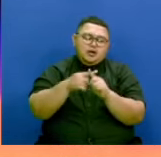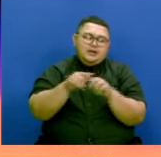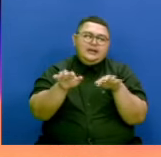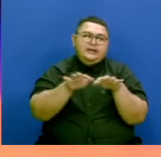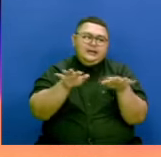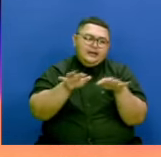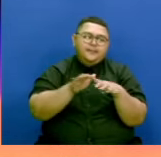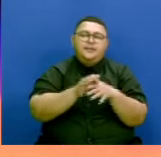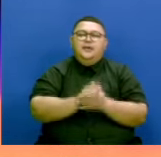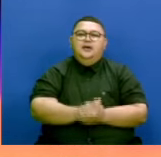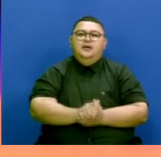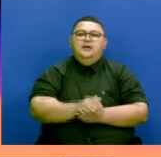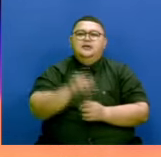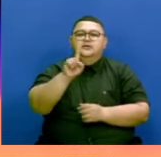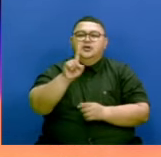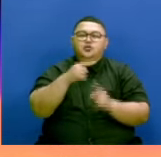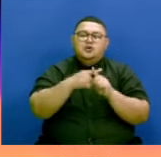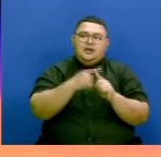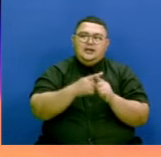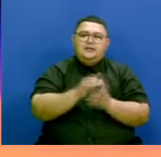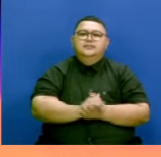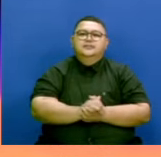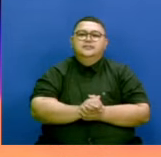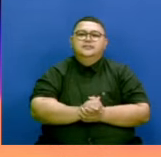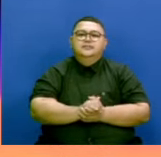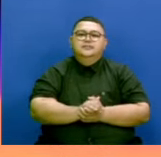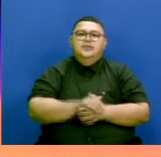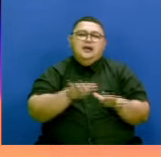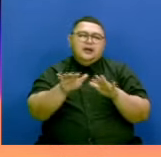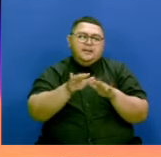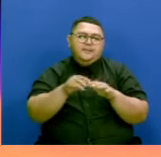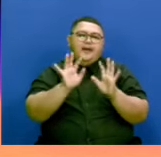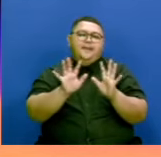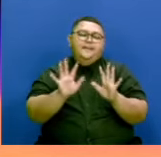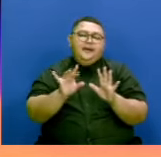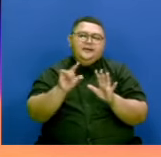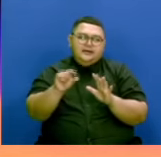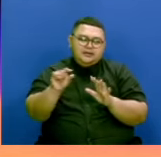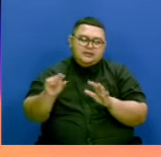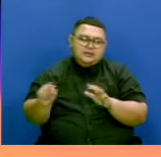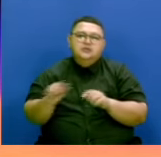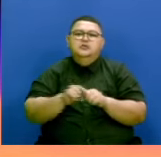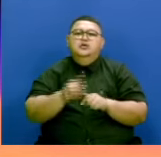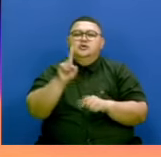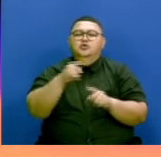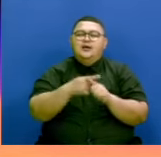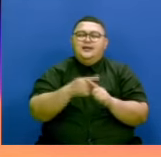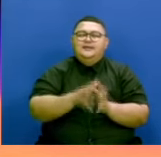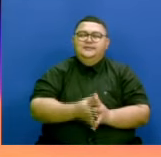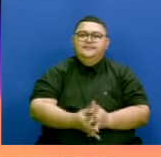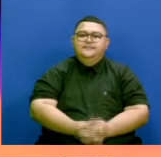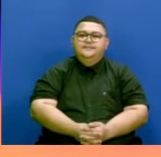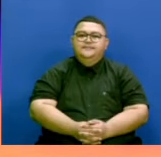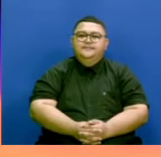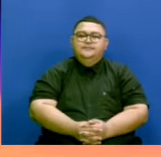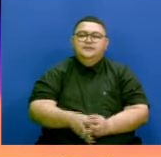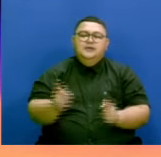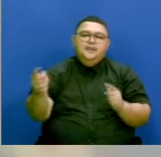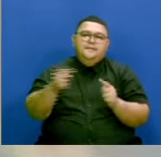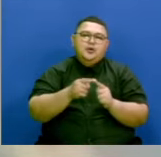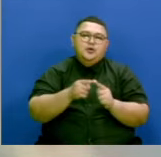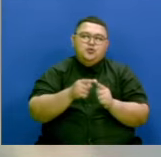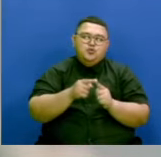gempa low frekuensi 1 kali, dan gempa fase banyak atau hybrid 1 kali. Hingga Minggu